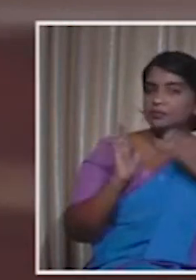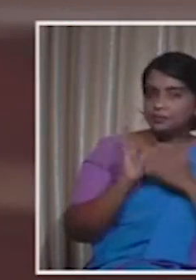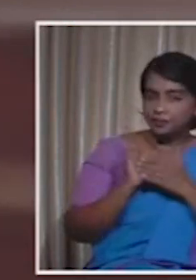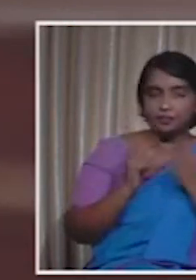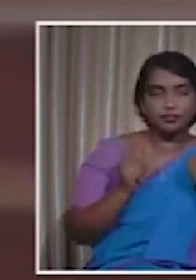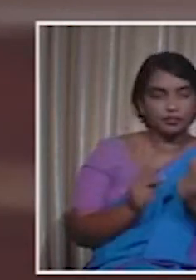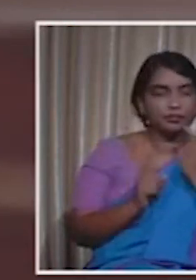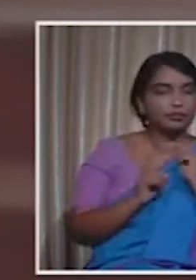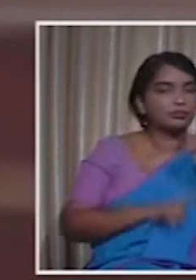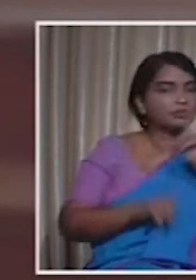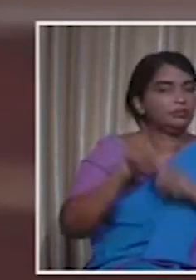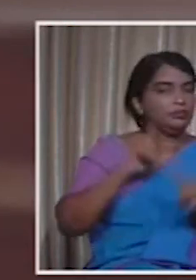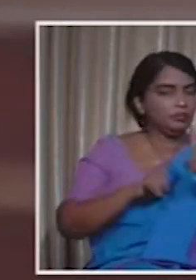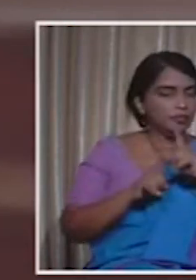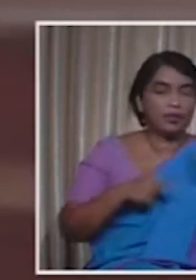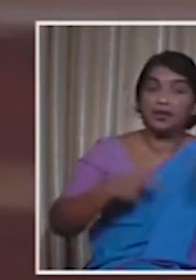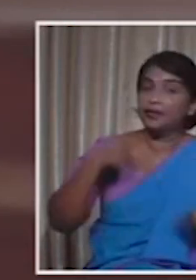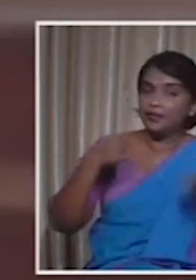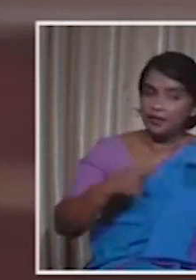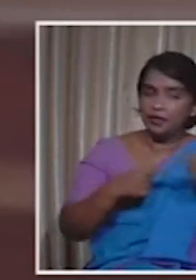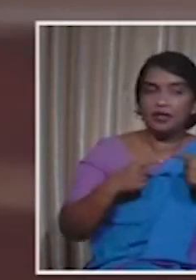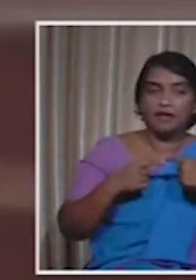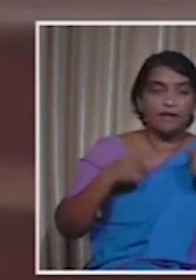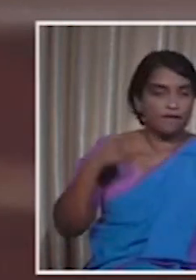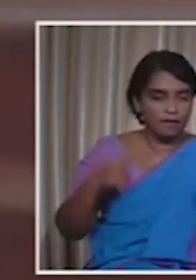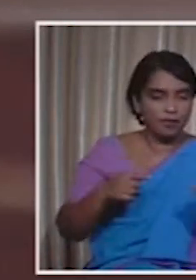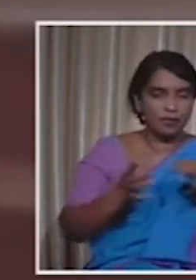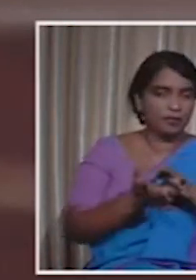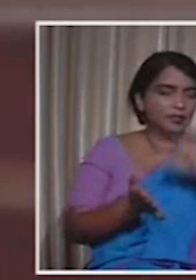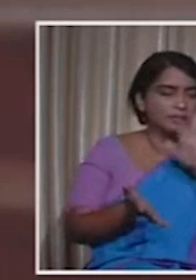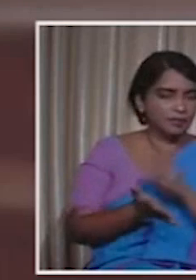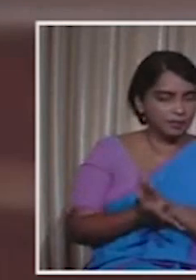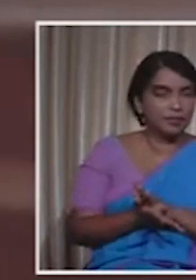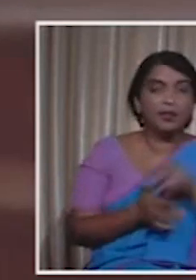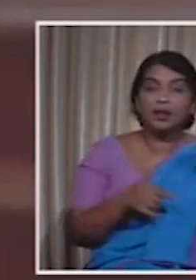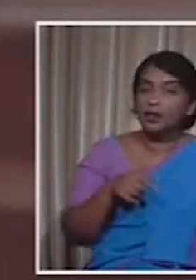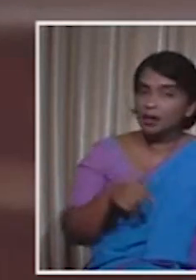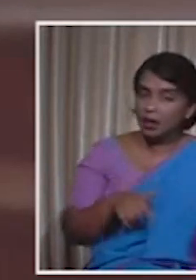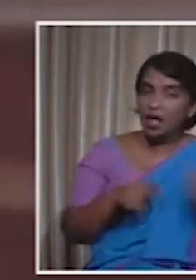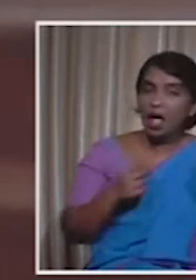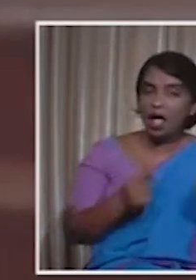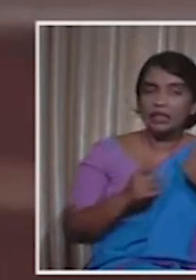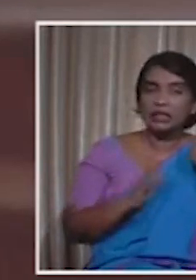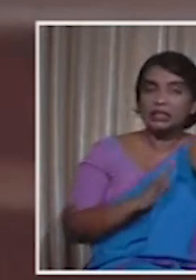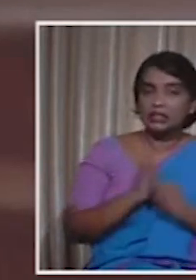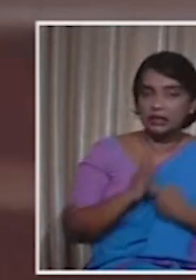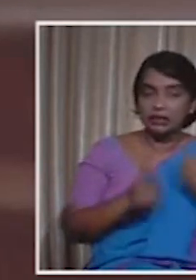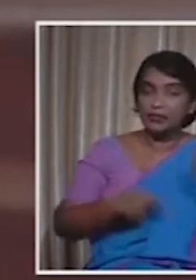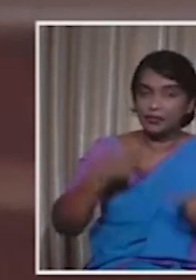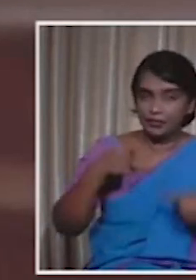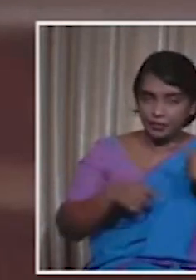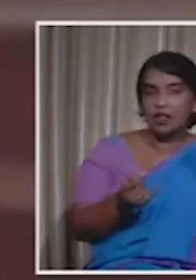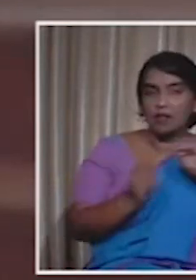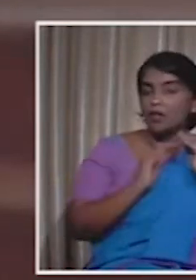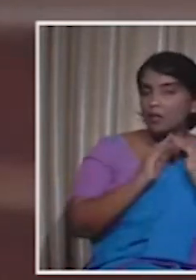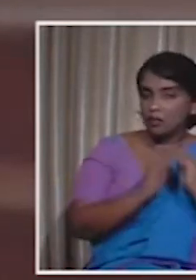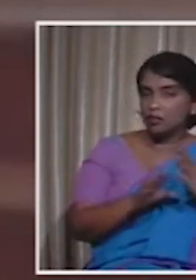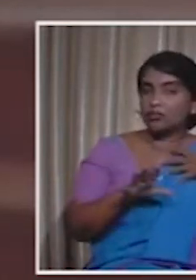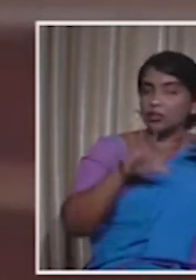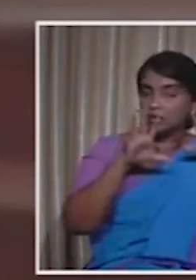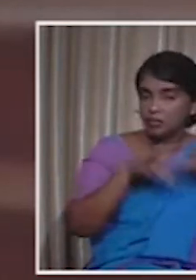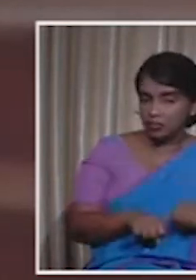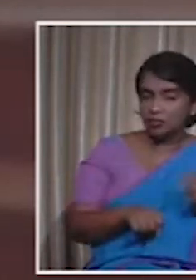மாறியுள்ளதாக அமைச்சர் பிரசன்னர் ரணதுங்க தெரிவித்துள்ளார். நாடாளுமன்றத்தில் இன்றைய தினம் உரையாற்றும் போதே அவர் இந்த விடயத்தினை கூறினார். அவர்